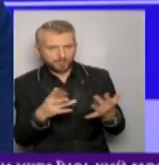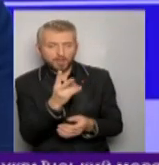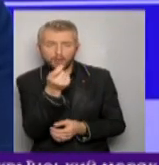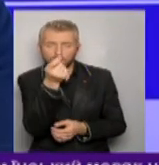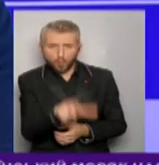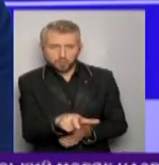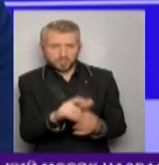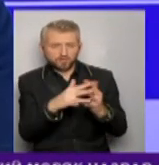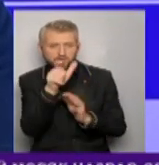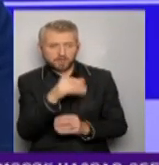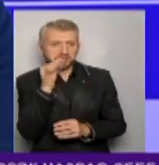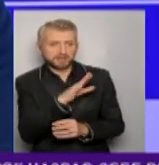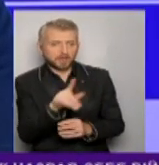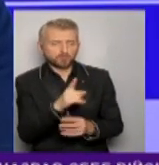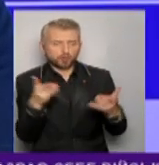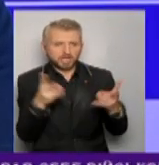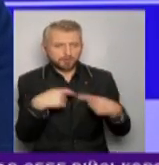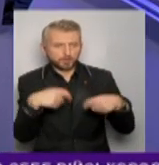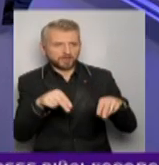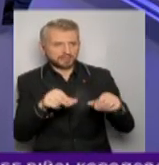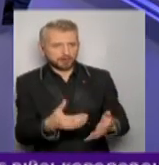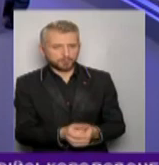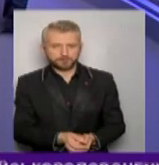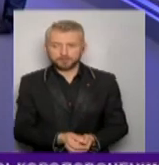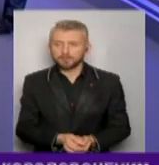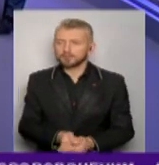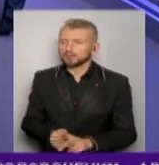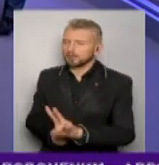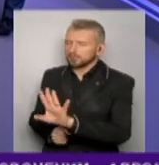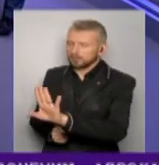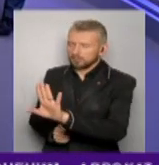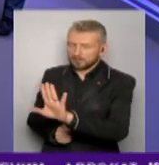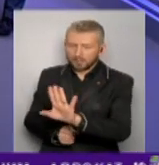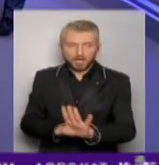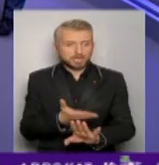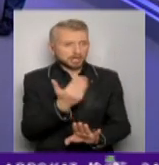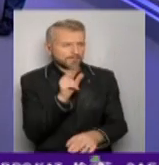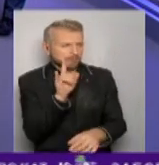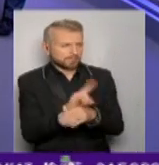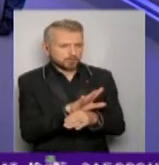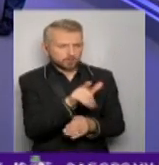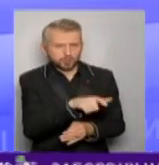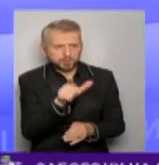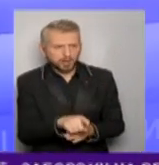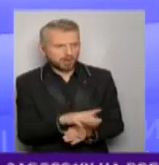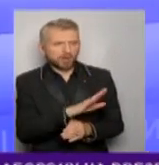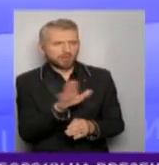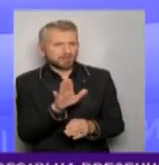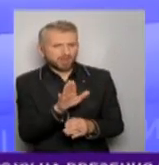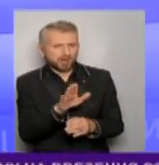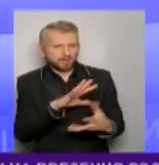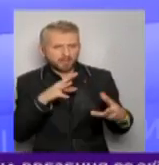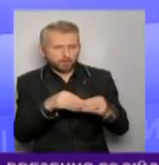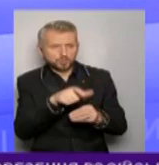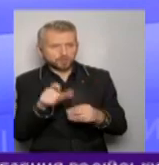скаже, що треба продавати землю. Пане Іване. Тому давайте не дурити людей, не заводьте спочатку людей у бідність,